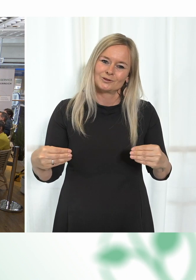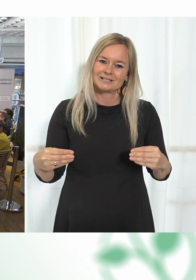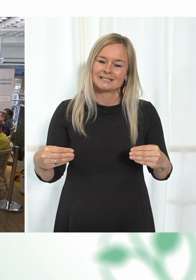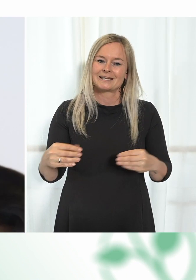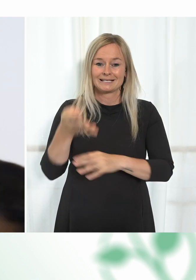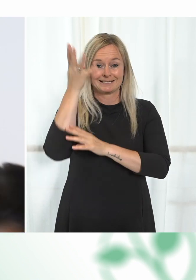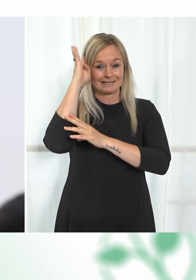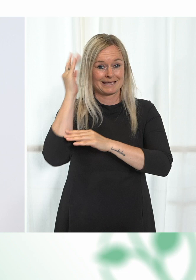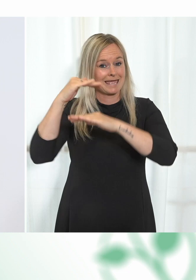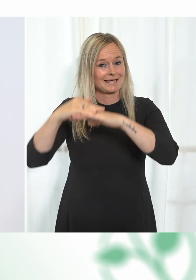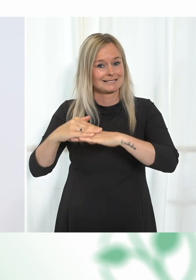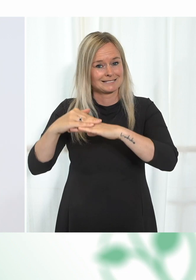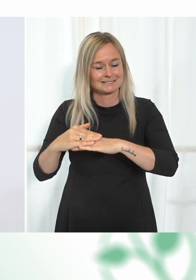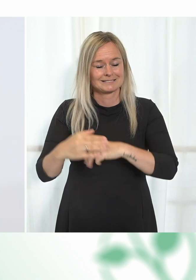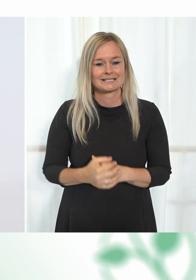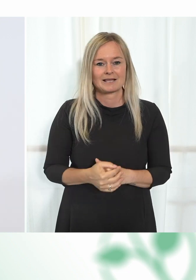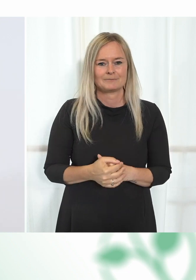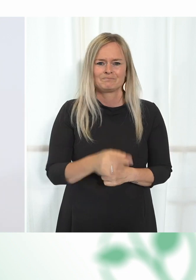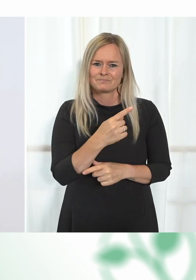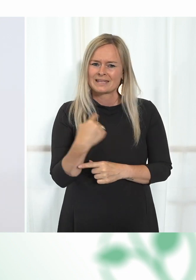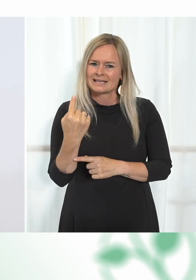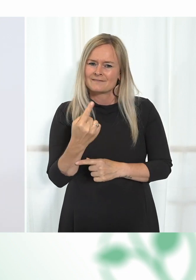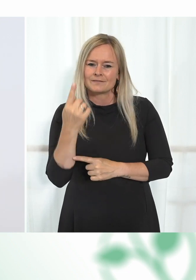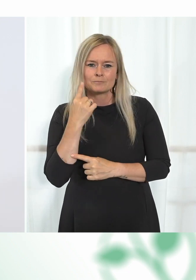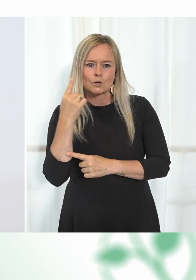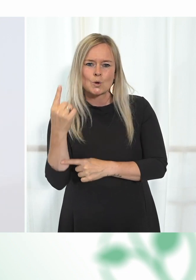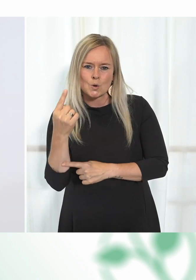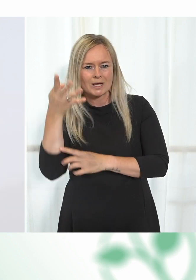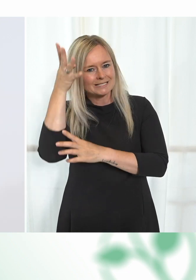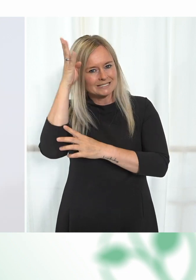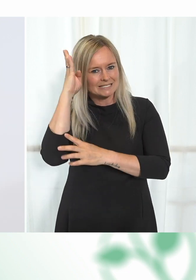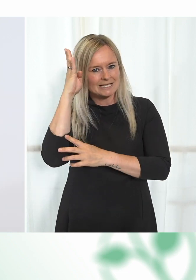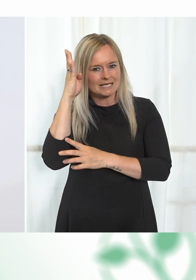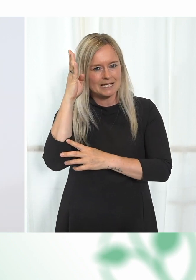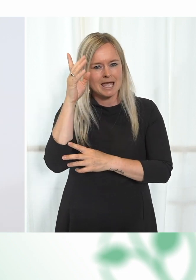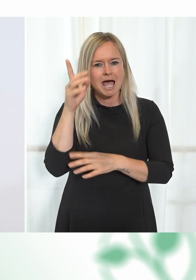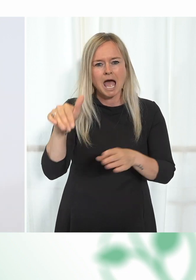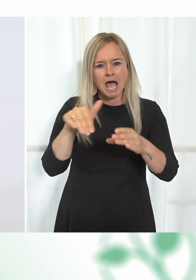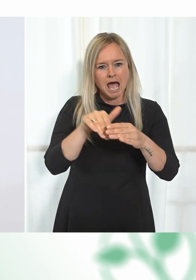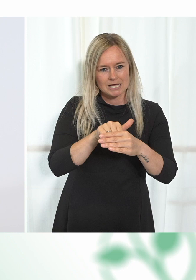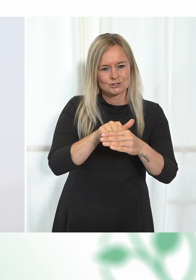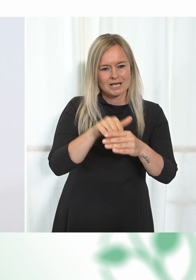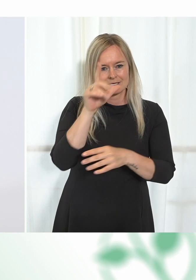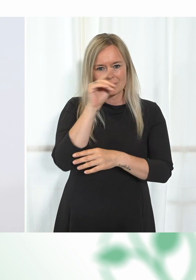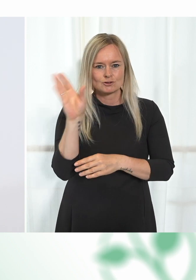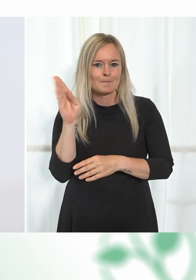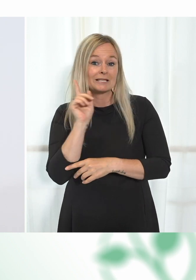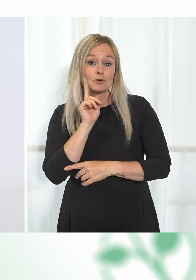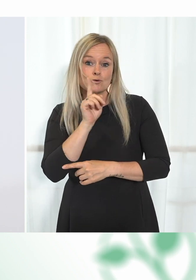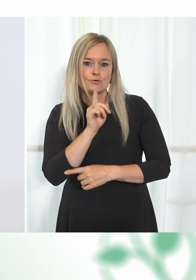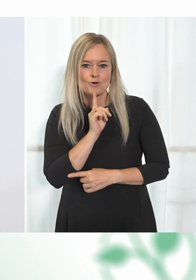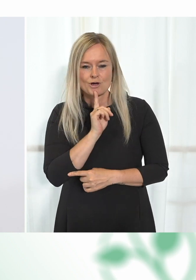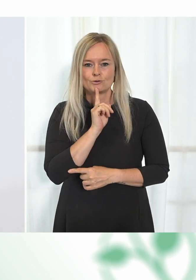Wir haben gehört, dass auch IKEA im Bereich der Anstellung von Menschen mit Gehörlosigkeit, die gehörlos sind,